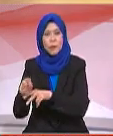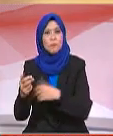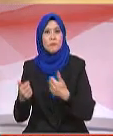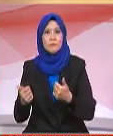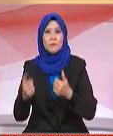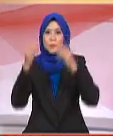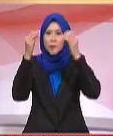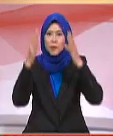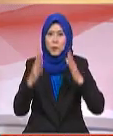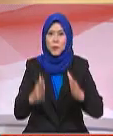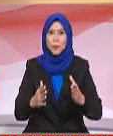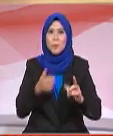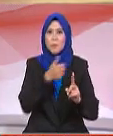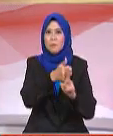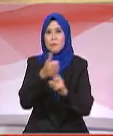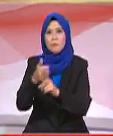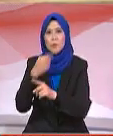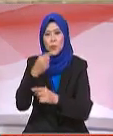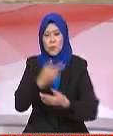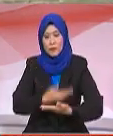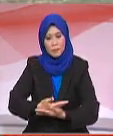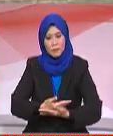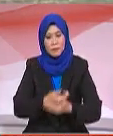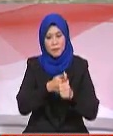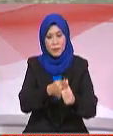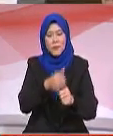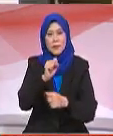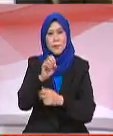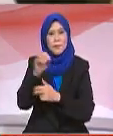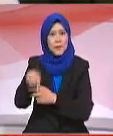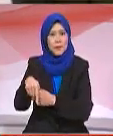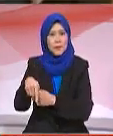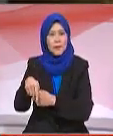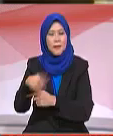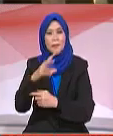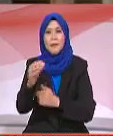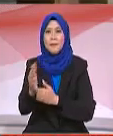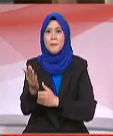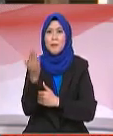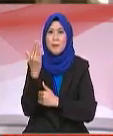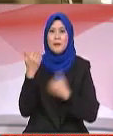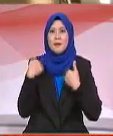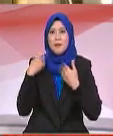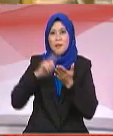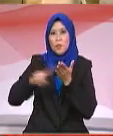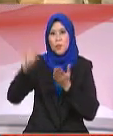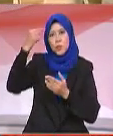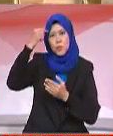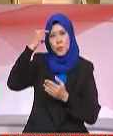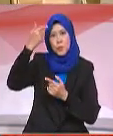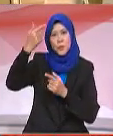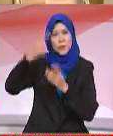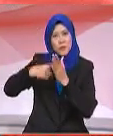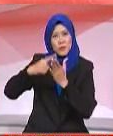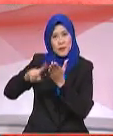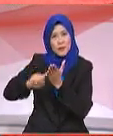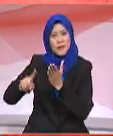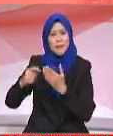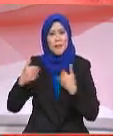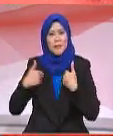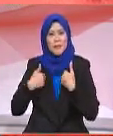cikgu dia pun menekankan supaya anak-anak pun ikut SOP dan pagi-pagi pun ada cek suhu sebelum ni kan dan ada juga